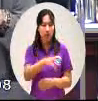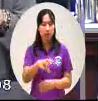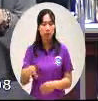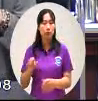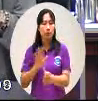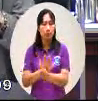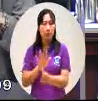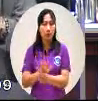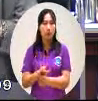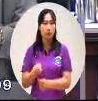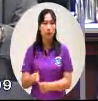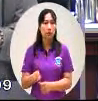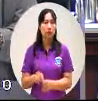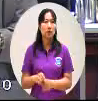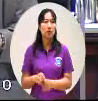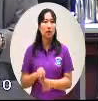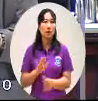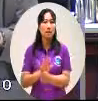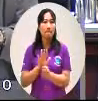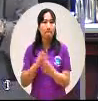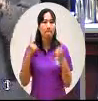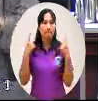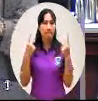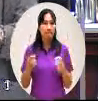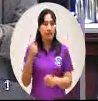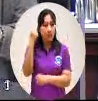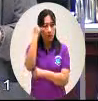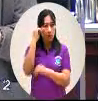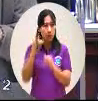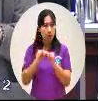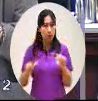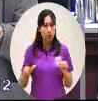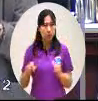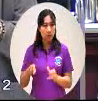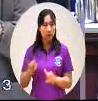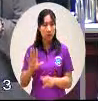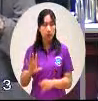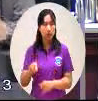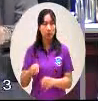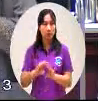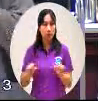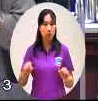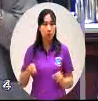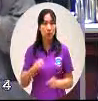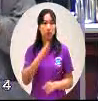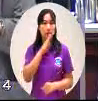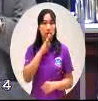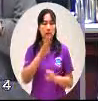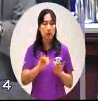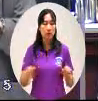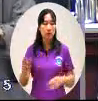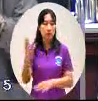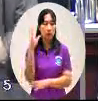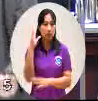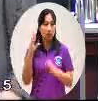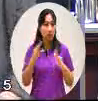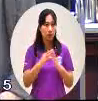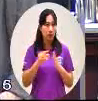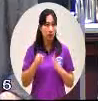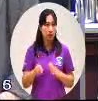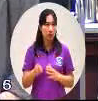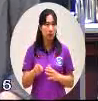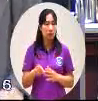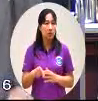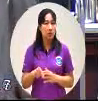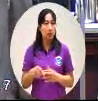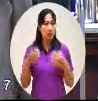少，原住民拥有这些土地啊，这个是，我想我们的地震局应该善尽保护的责